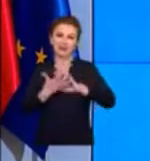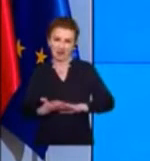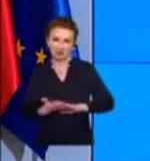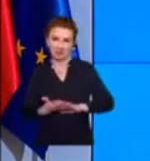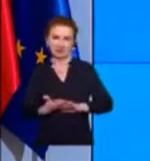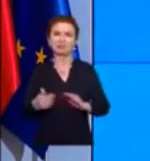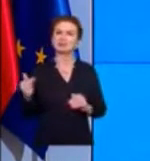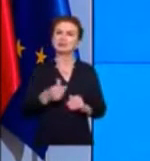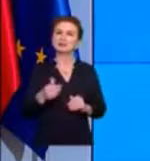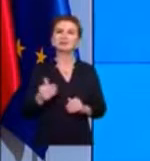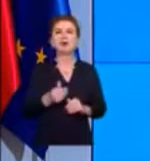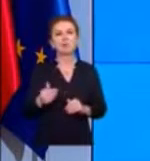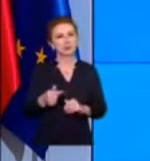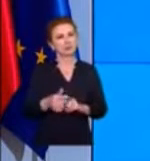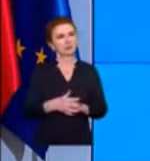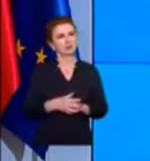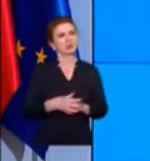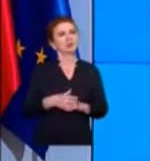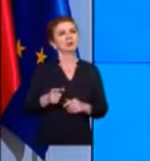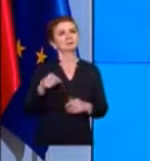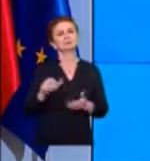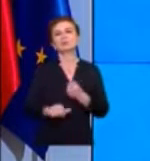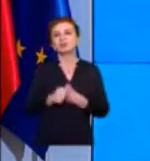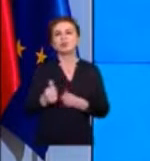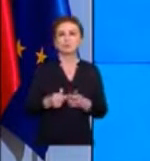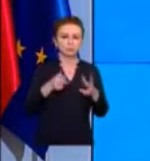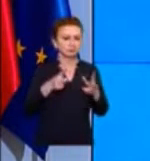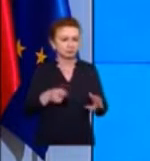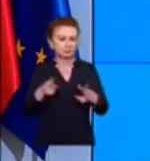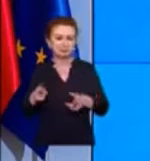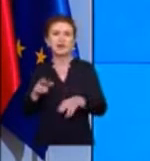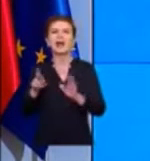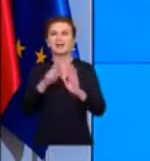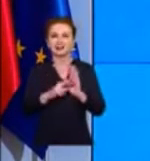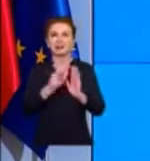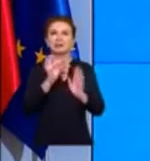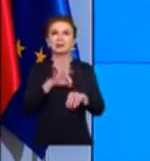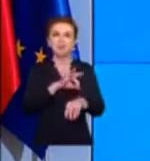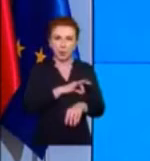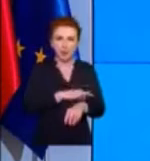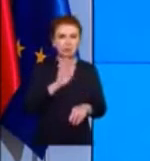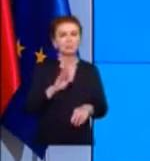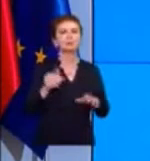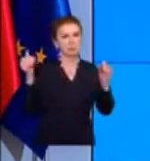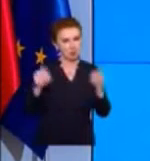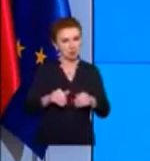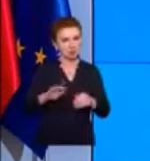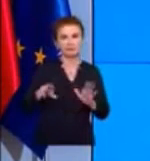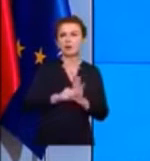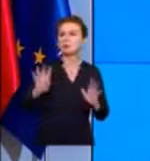konieczne są do przeprowadzania w pewnych cyklach, one będą też możliwe od 4 maja.